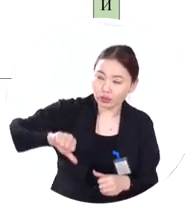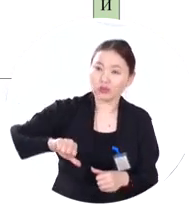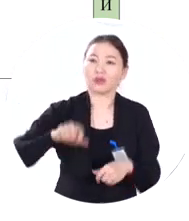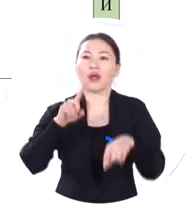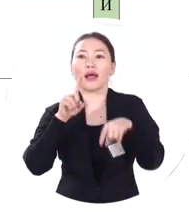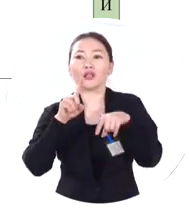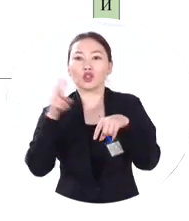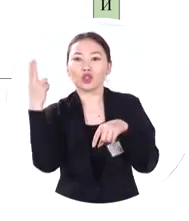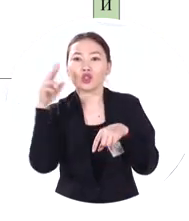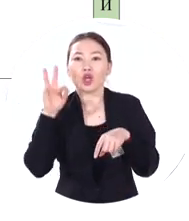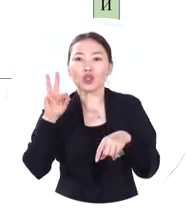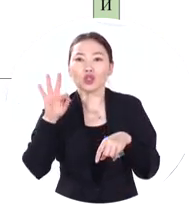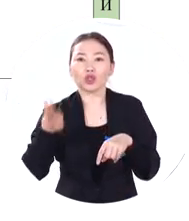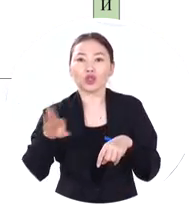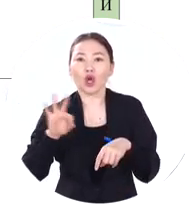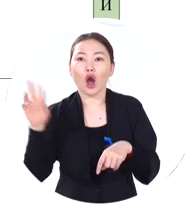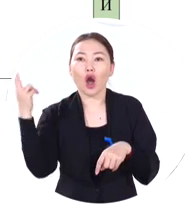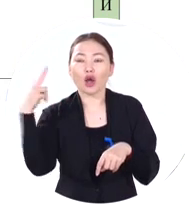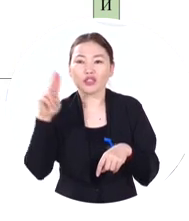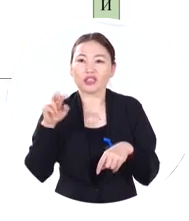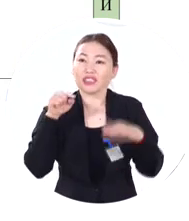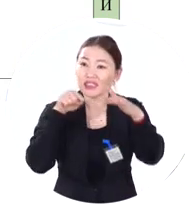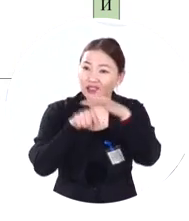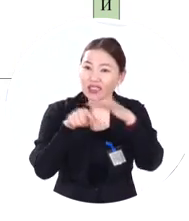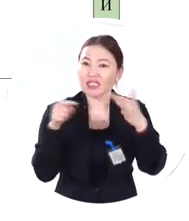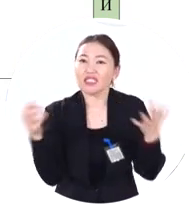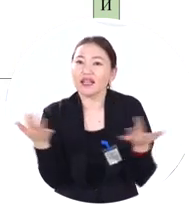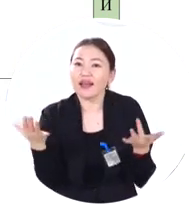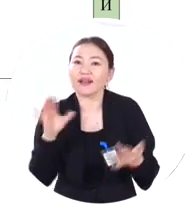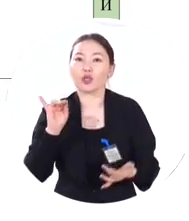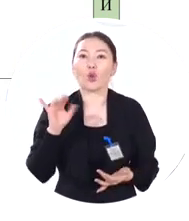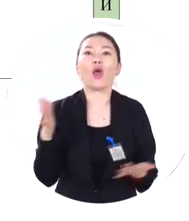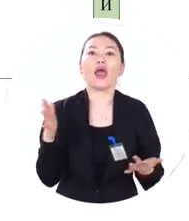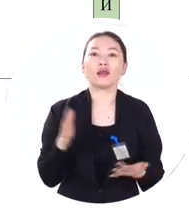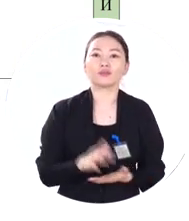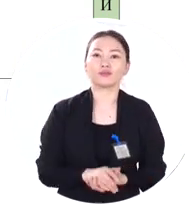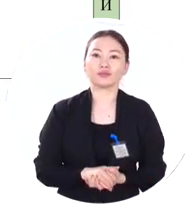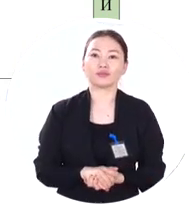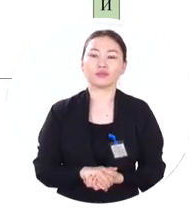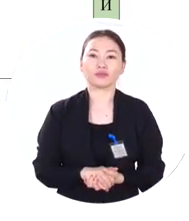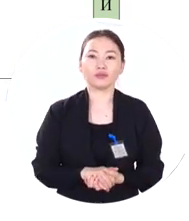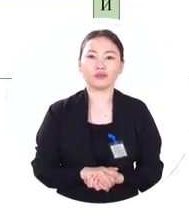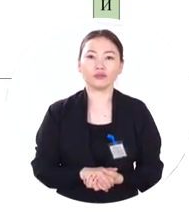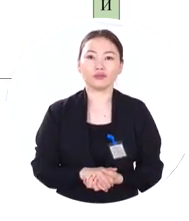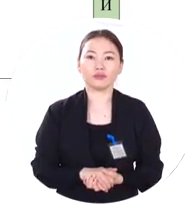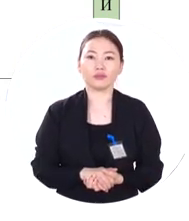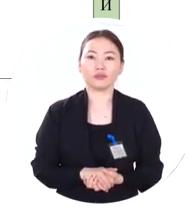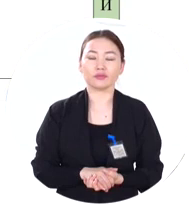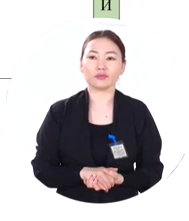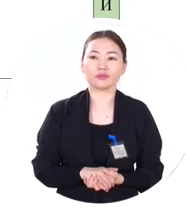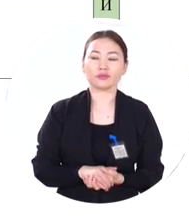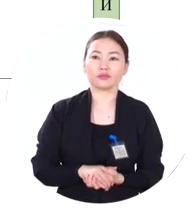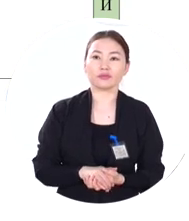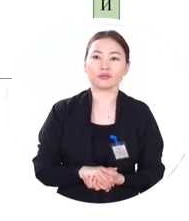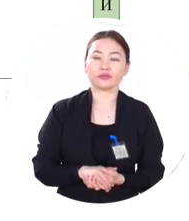гэ үсэг бас орж байгаа учраас та бүхэн асуултаа таамаглаад хариултандаа яг